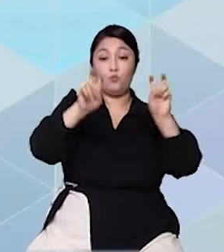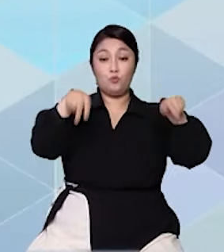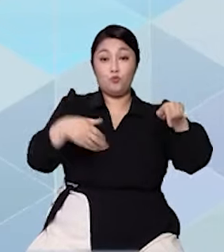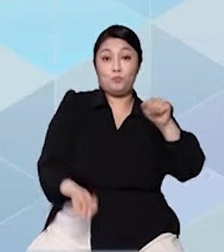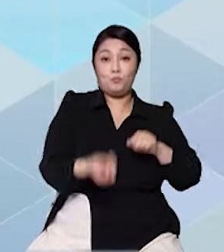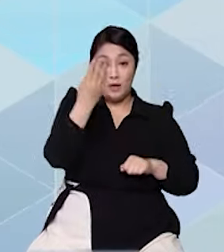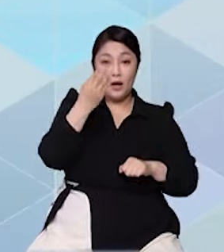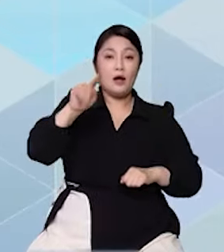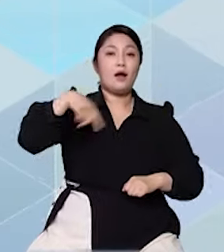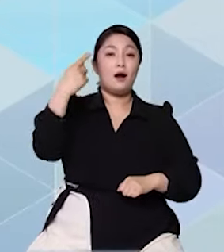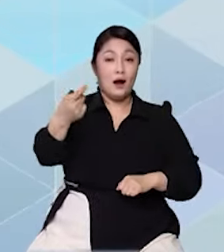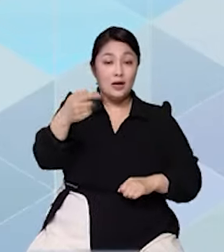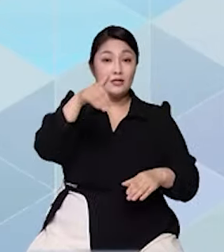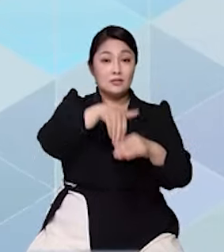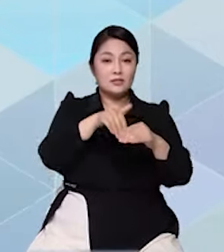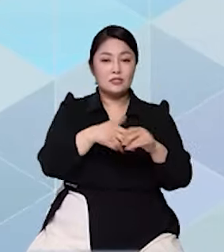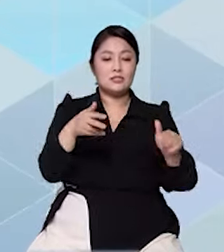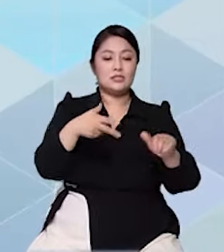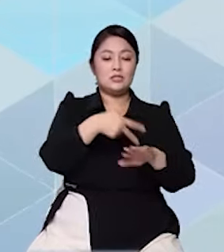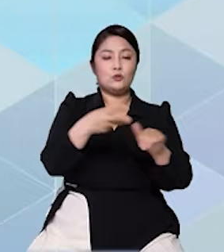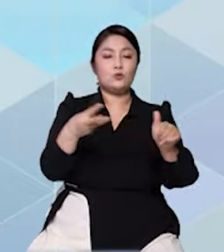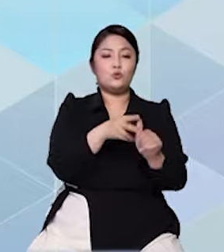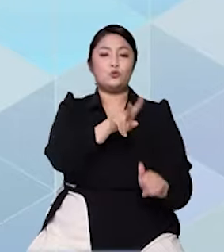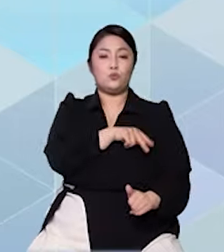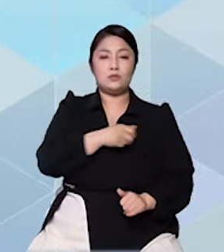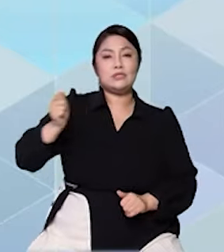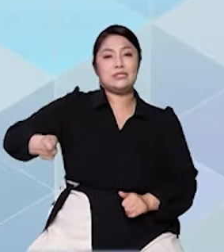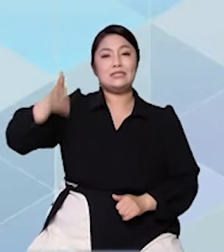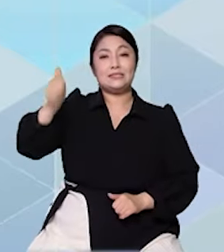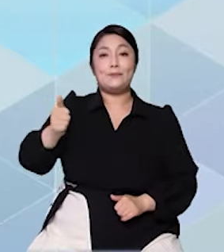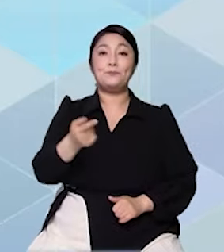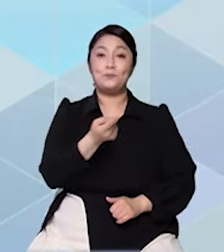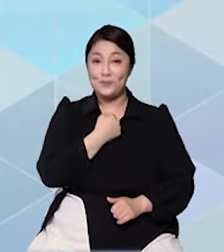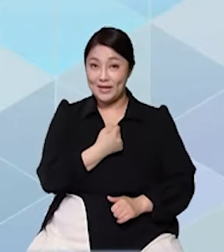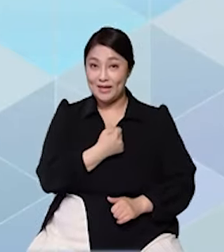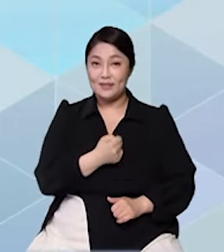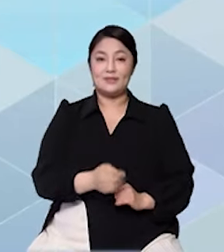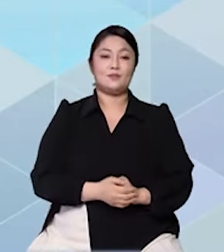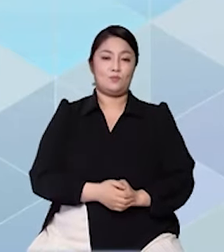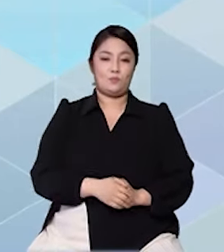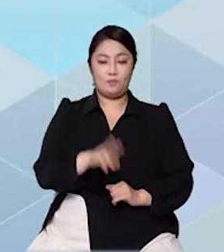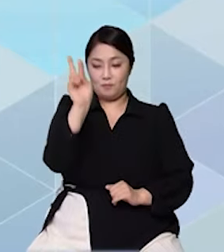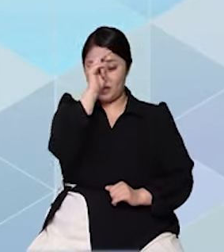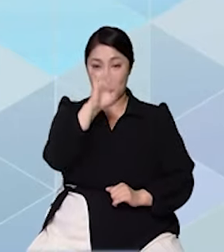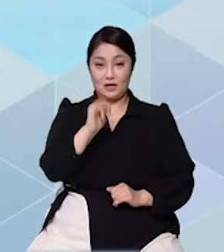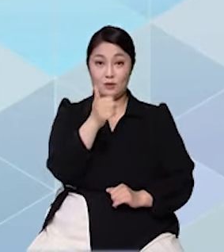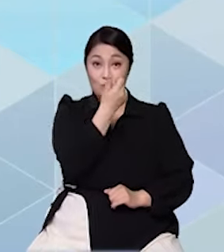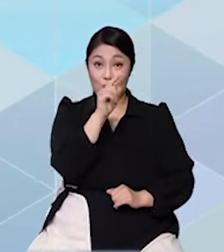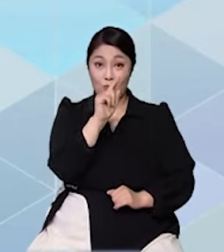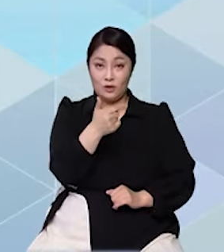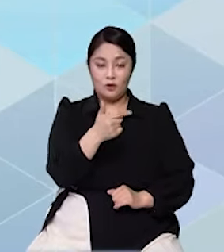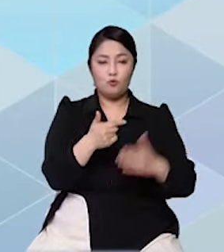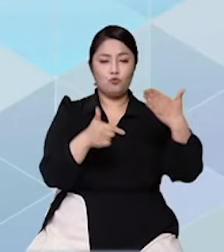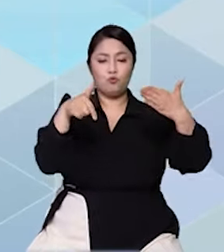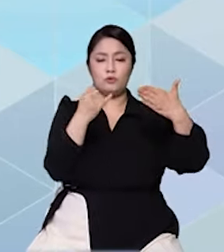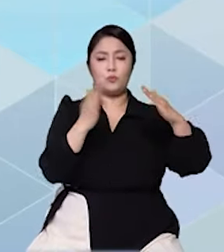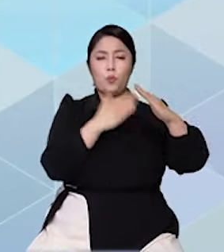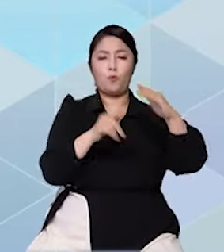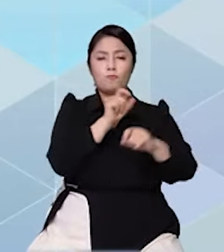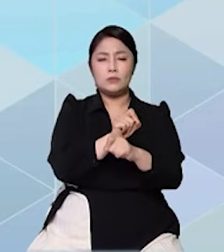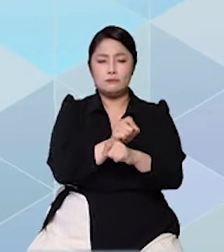뒤 다음 선거에서는 진도군 후원으로 의장을 역임했습니다 확인한 예비후보는 9급 공무원으로